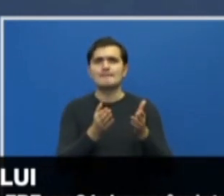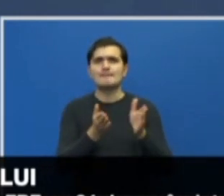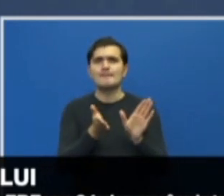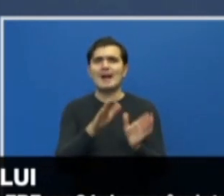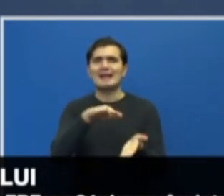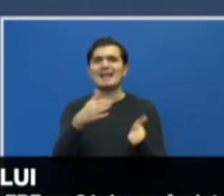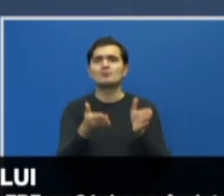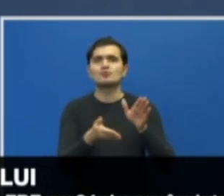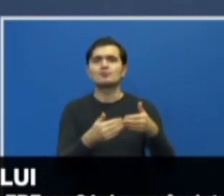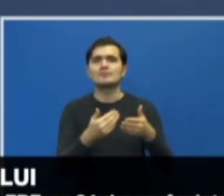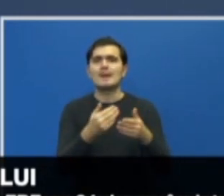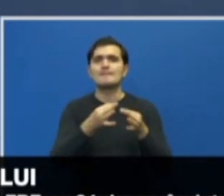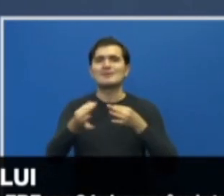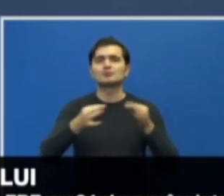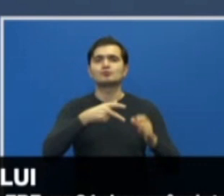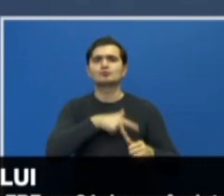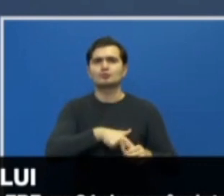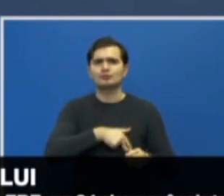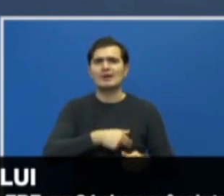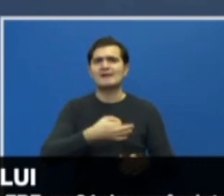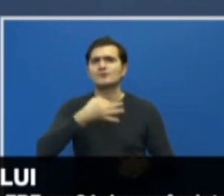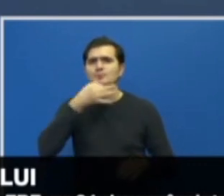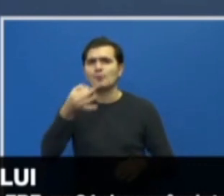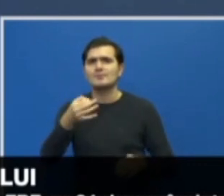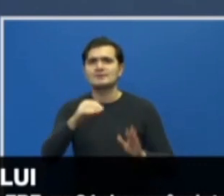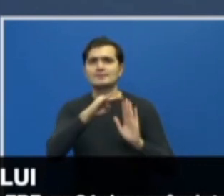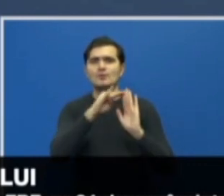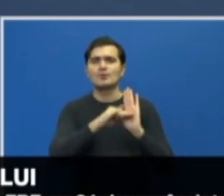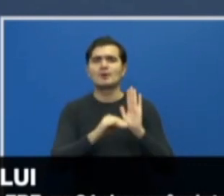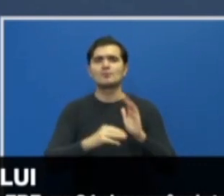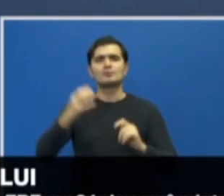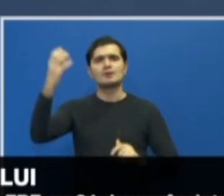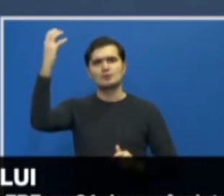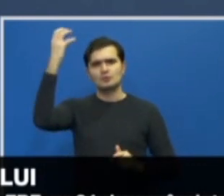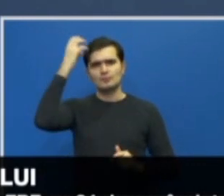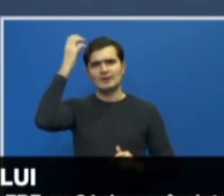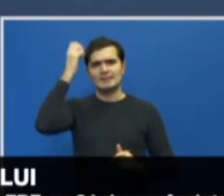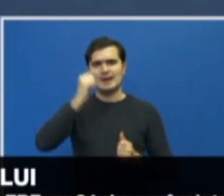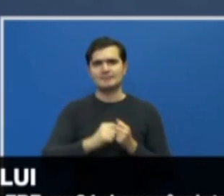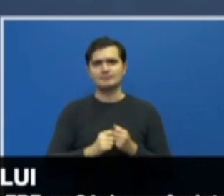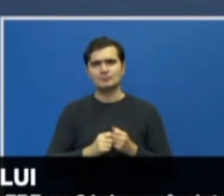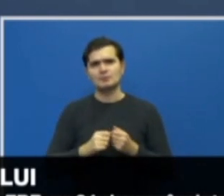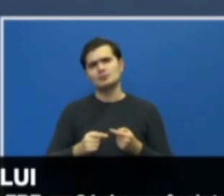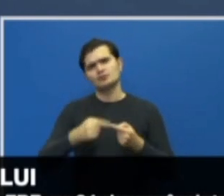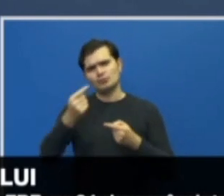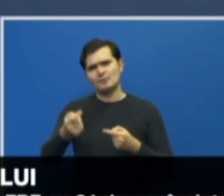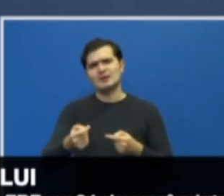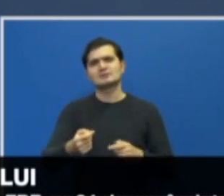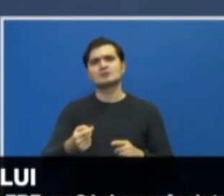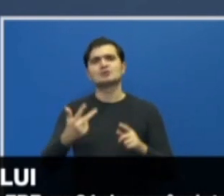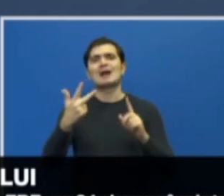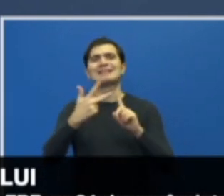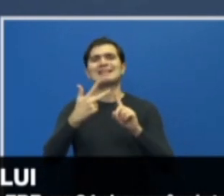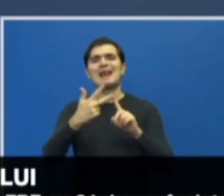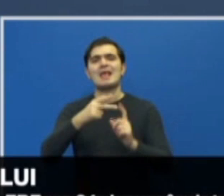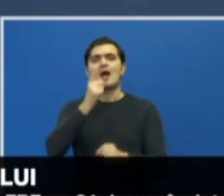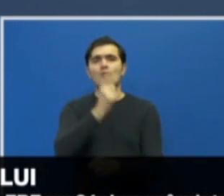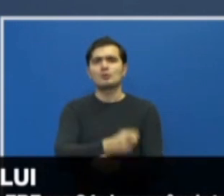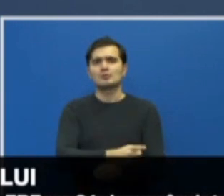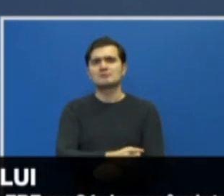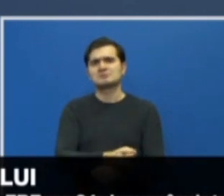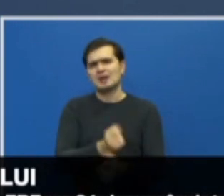promis în programul de guvernare și urmează o a treia ordonanță care este acum pe